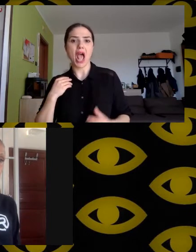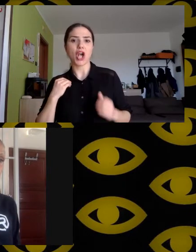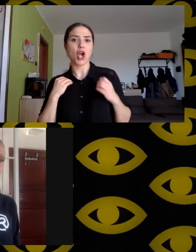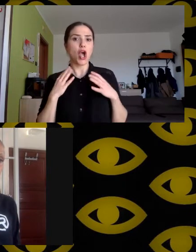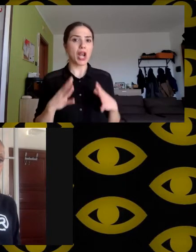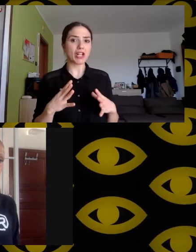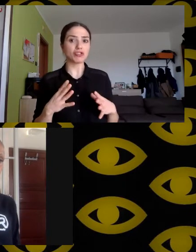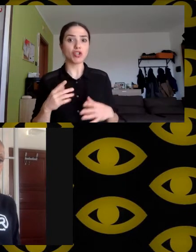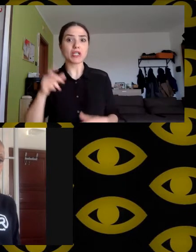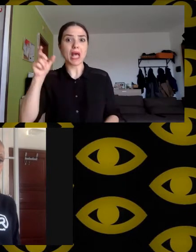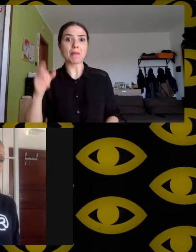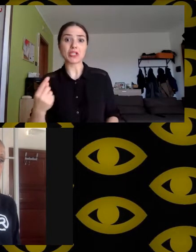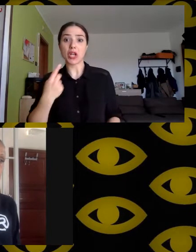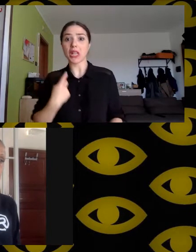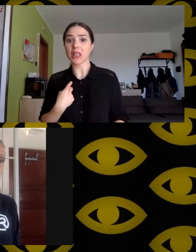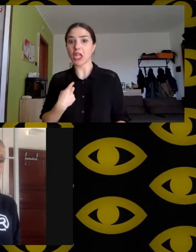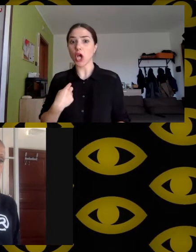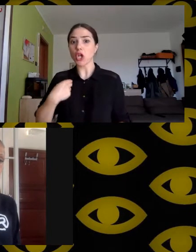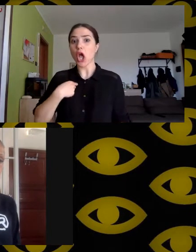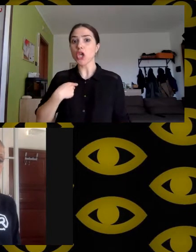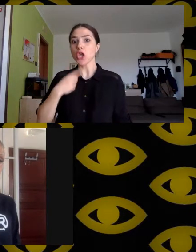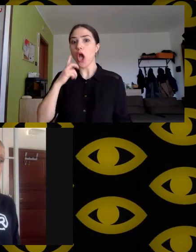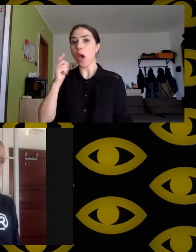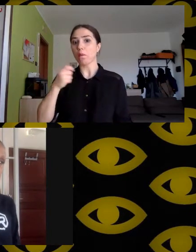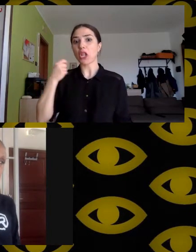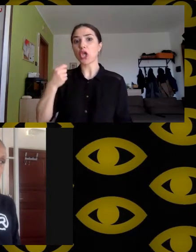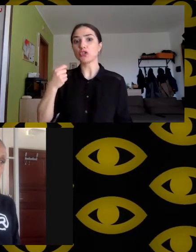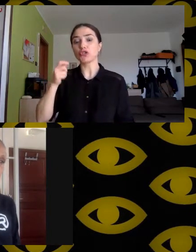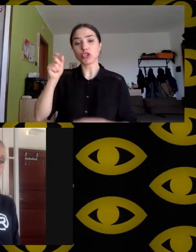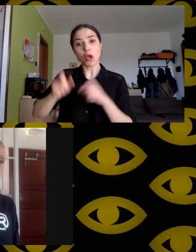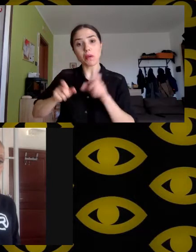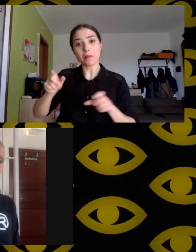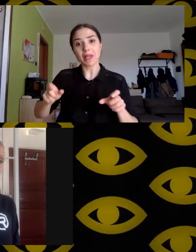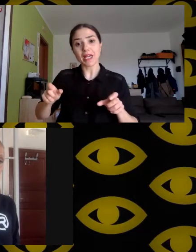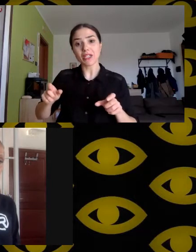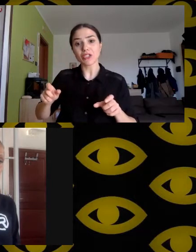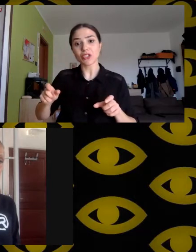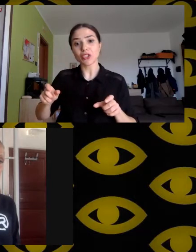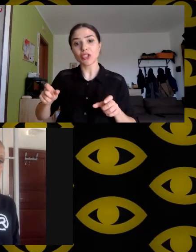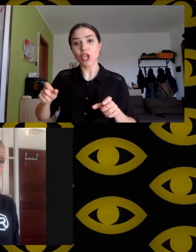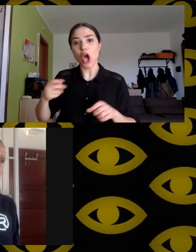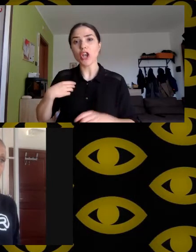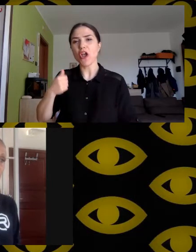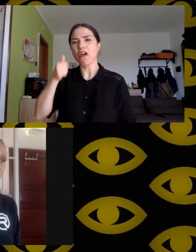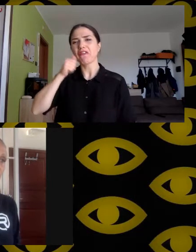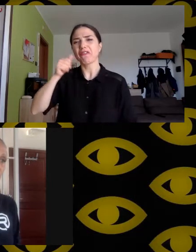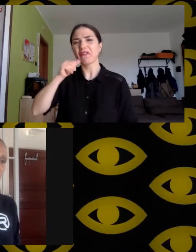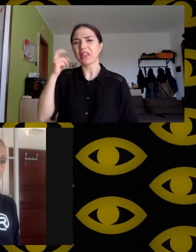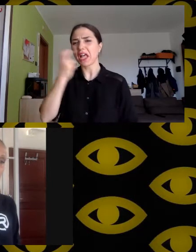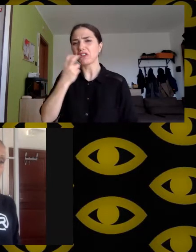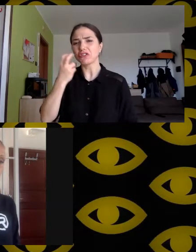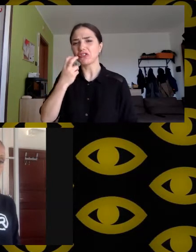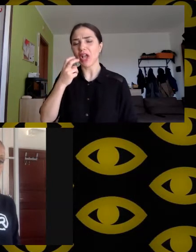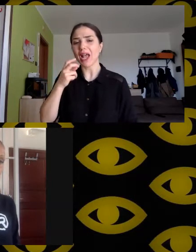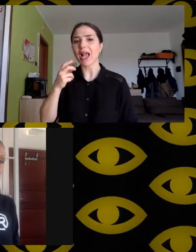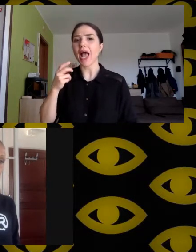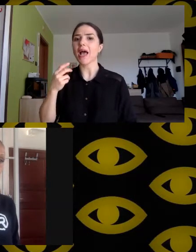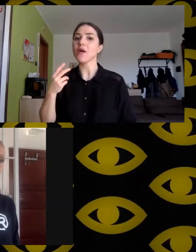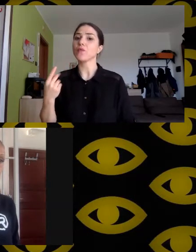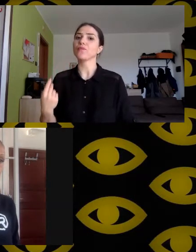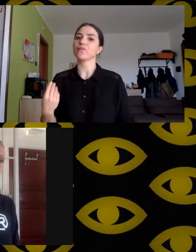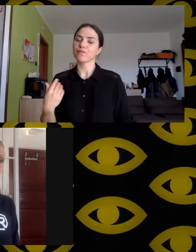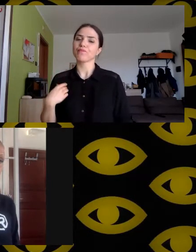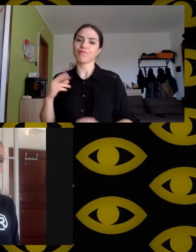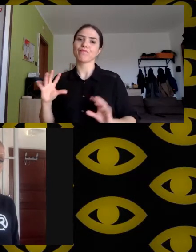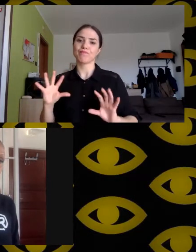ostacolo, mi dicono che allora io piglio in giro le persone e sono una finta cieca, allora lì davvero mi